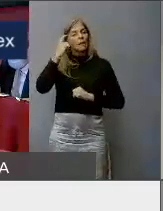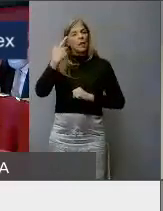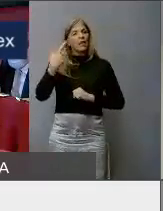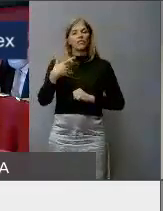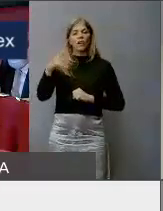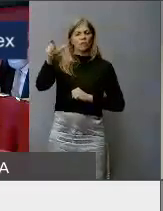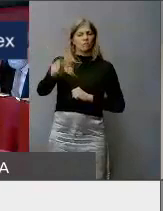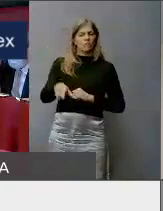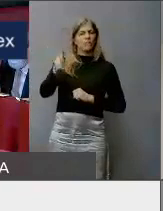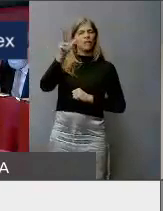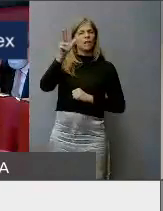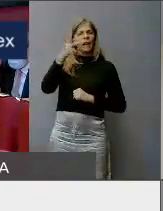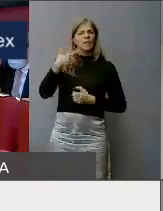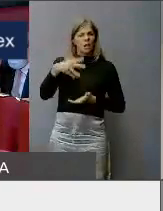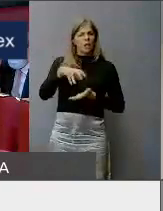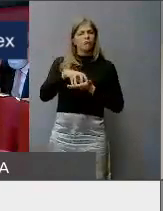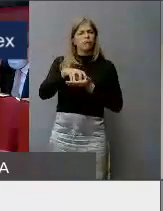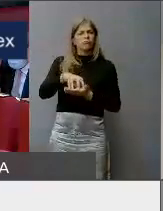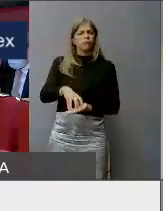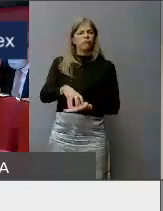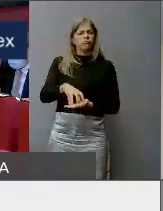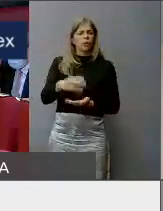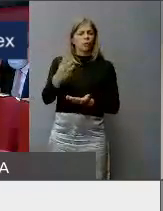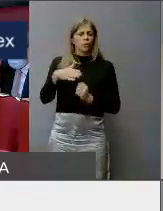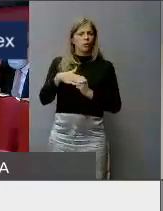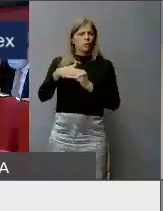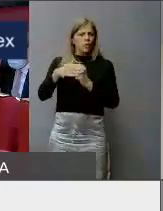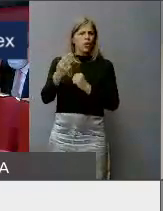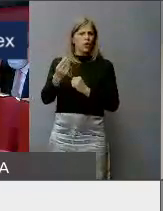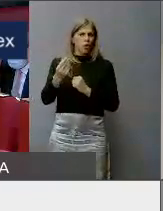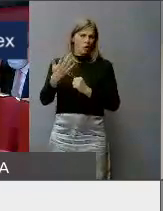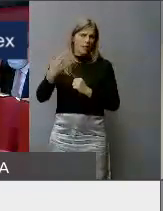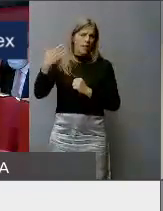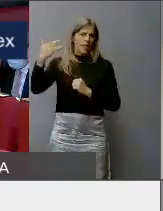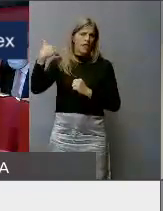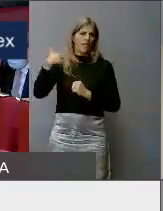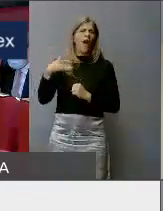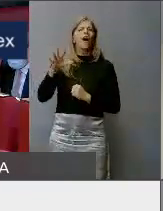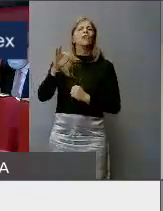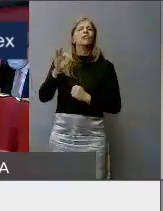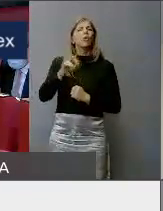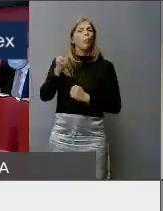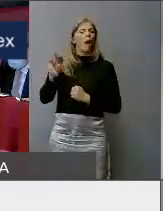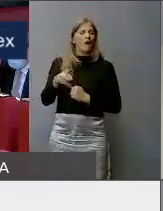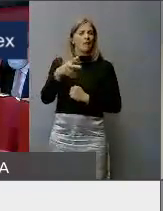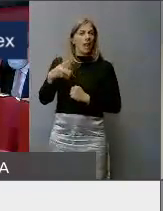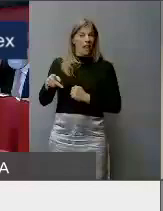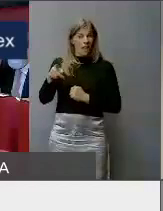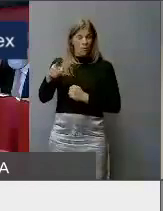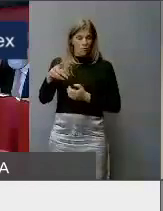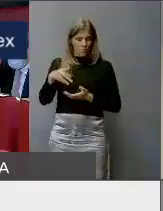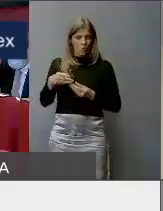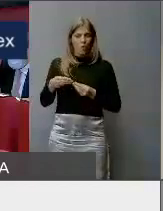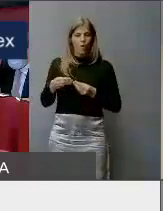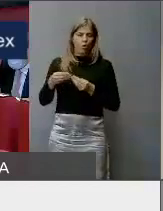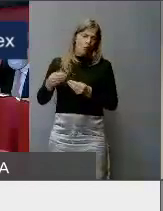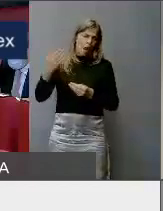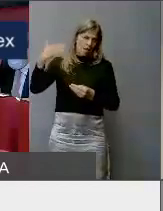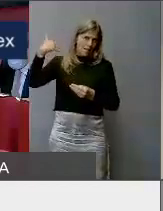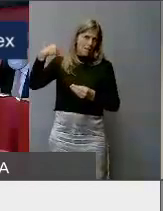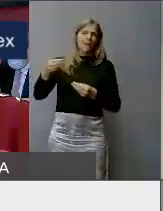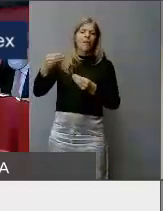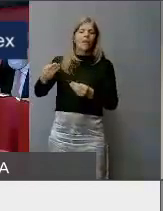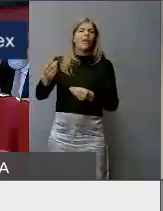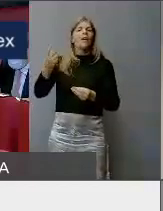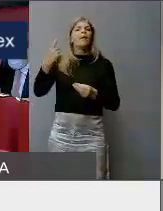economico e 50 euro parliamo di tanti anni fa per andare a un corso di in